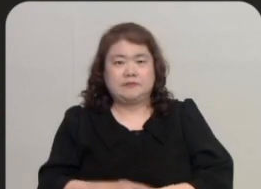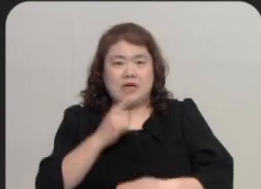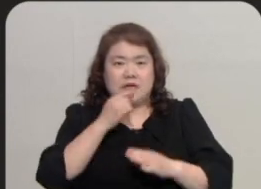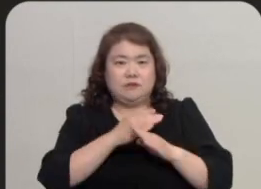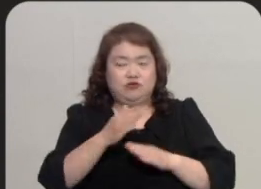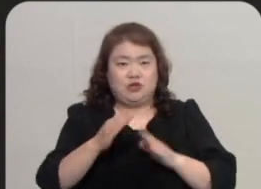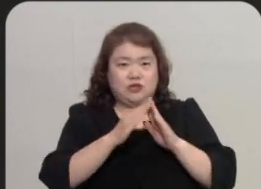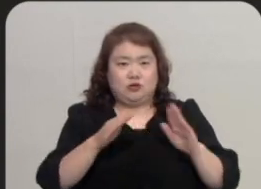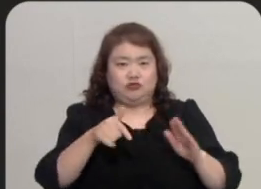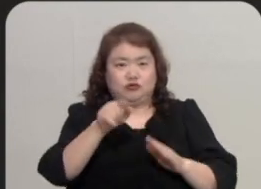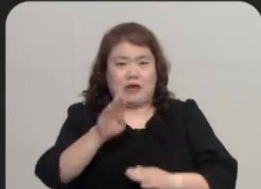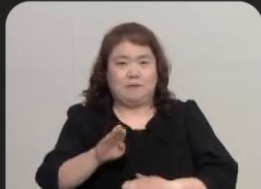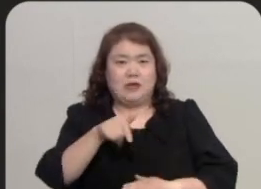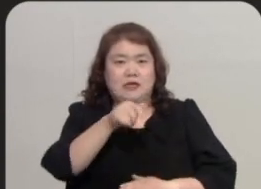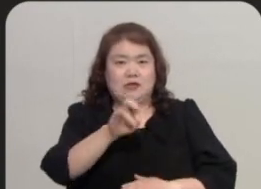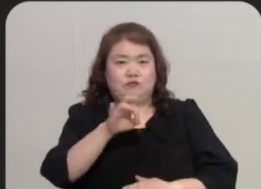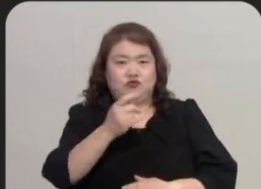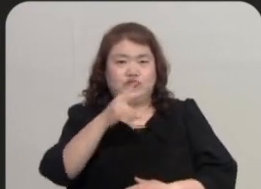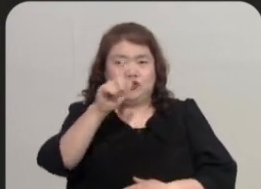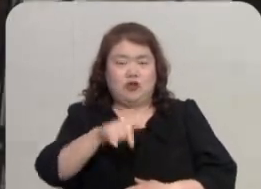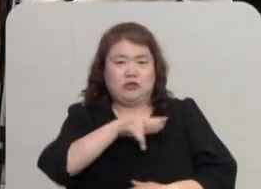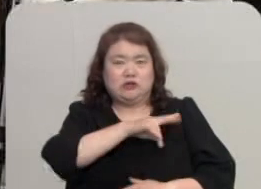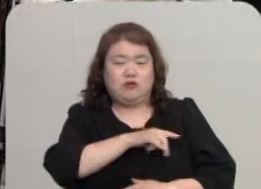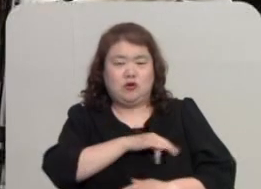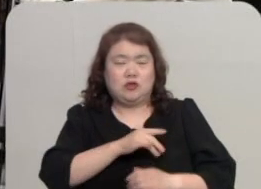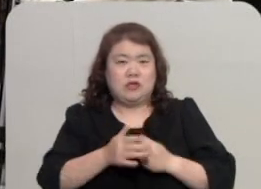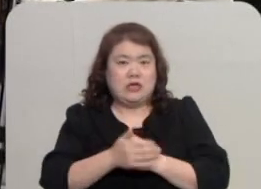민주당 전주갑 김윤덕 의원이 지난 국회에서